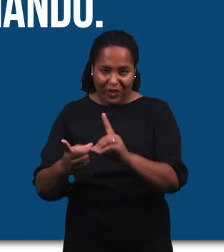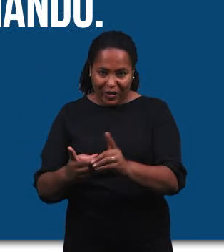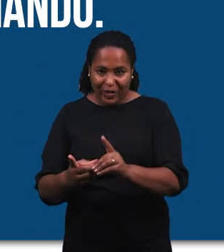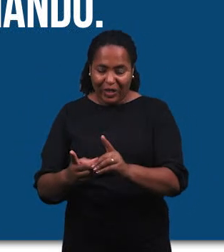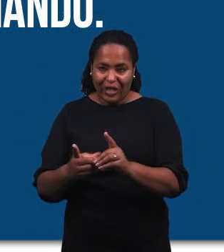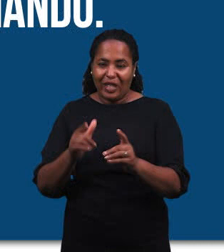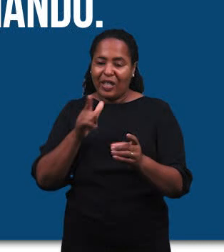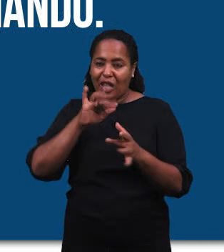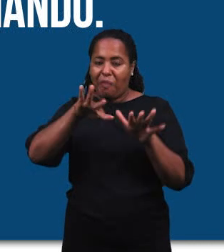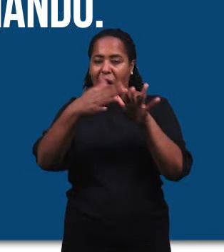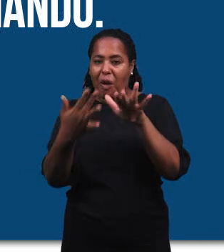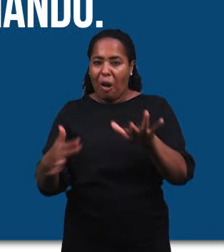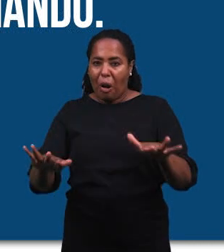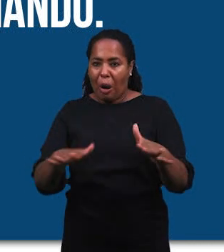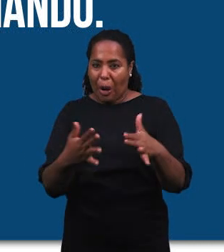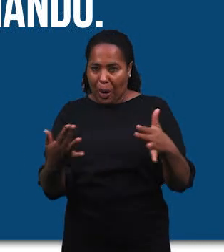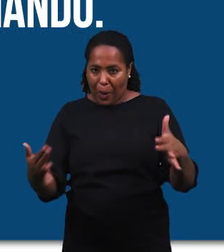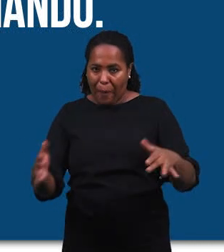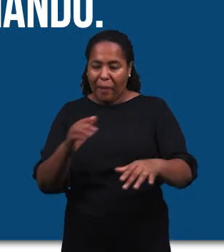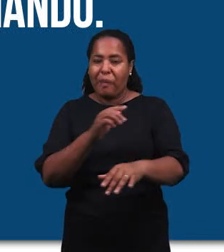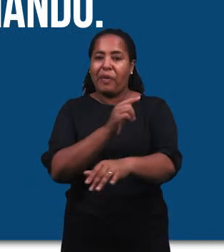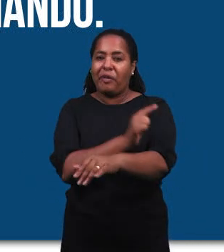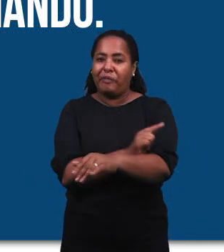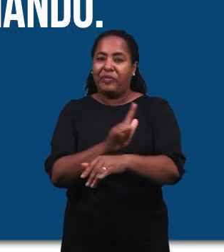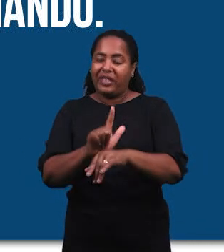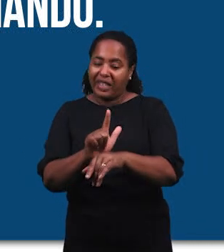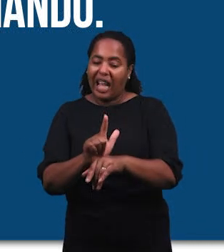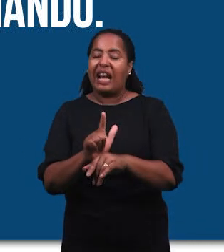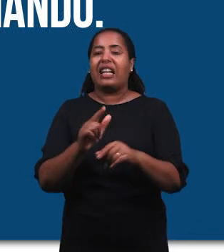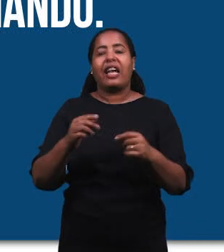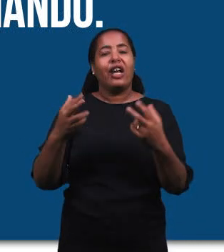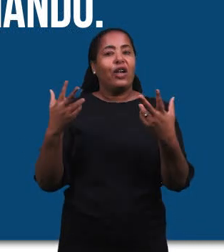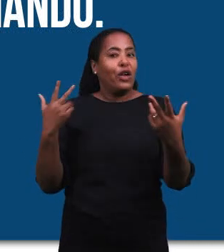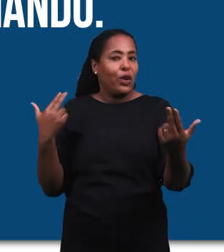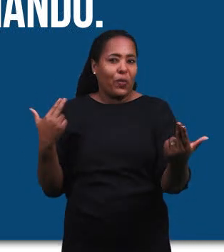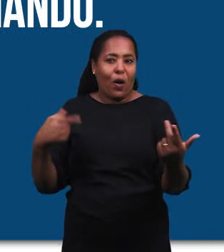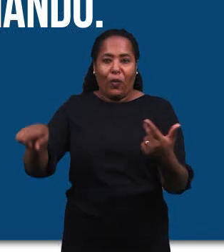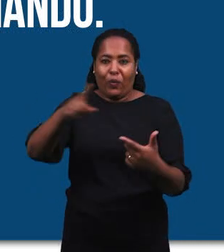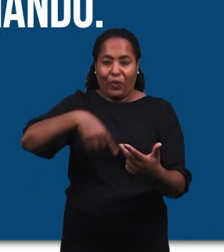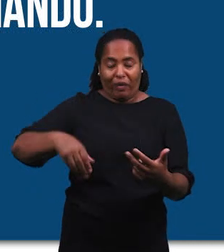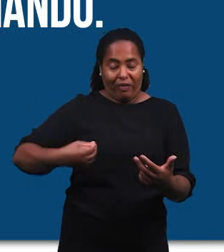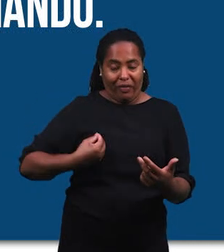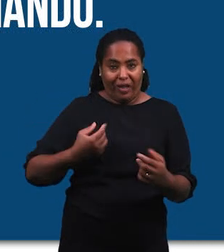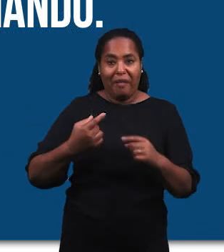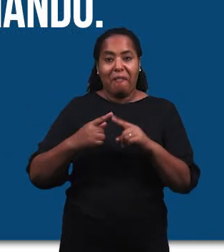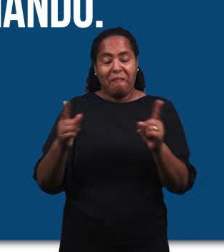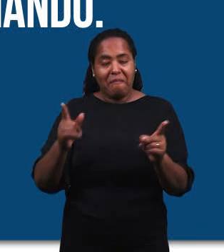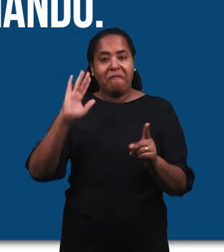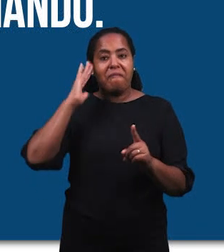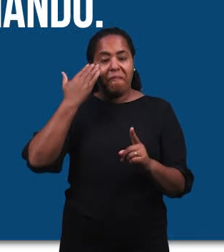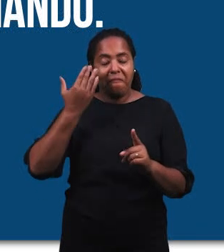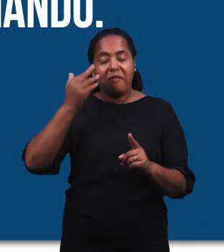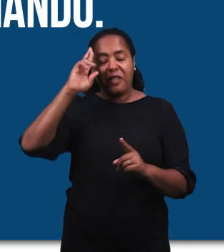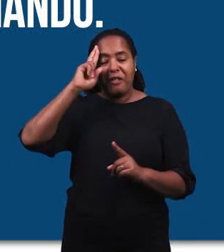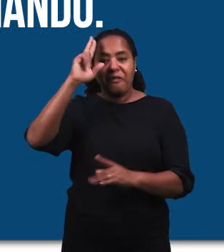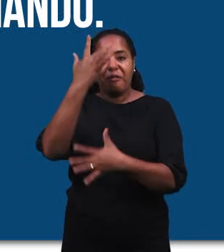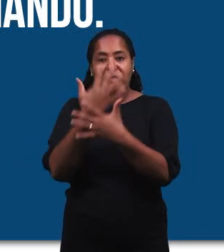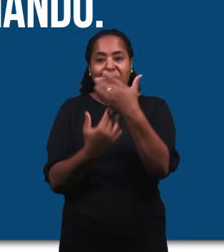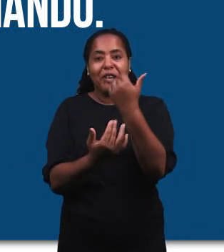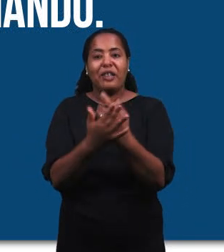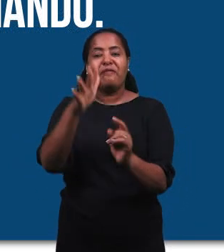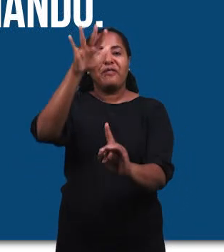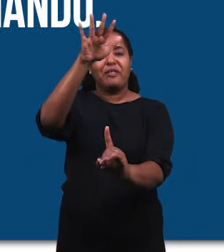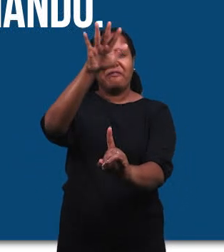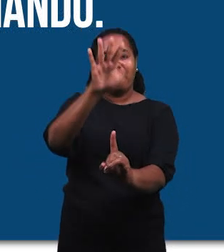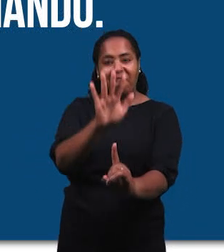учеников в море Галилейском, когда волны бьют лодку. Мы живем в такое